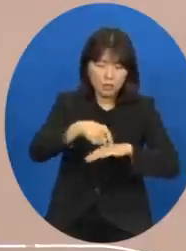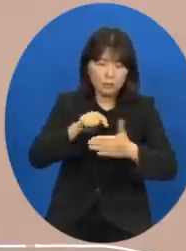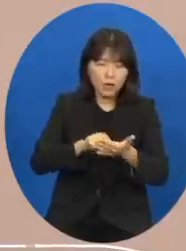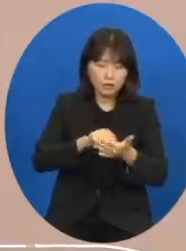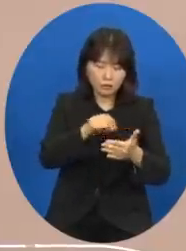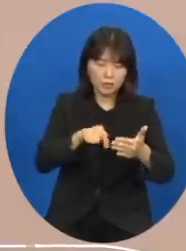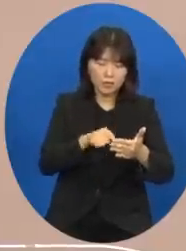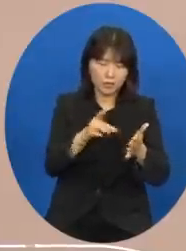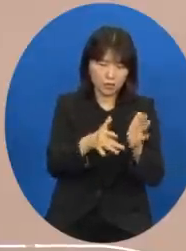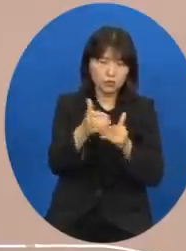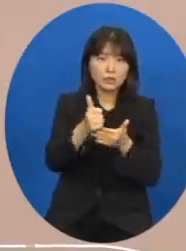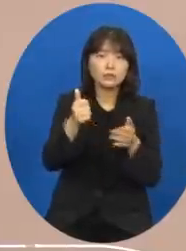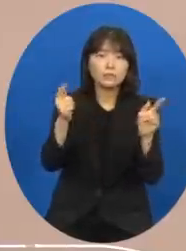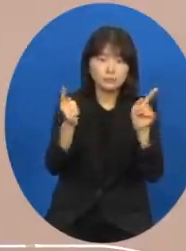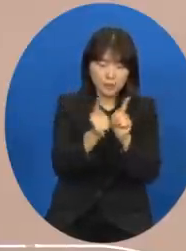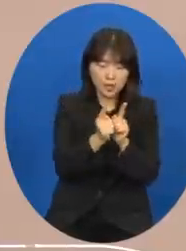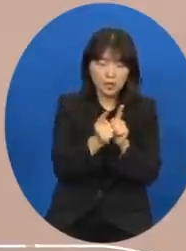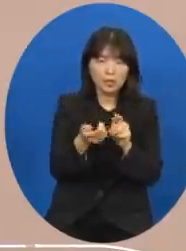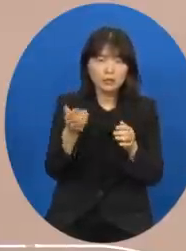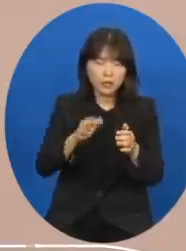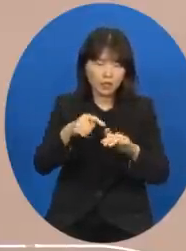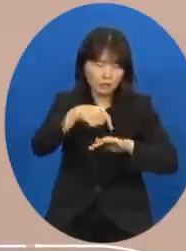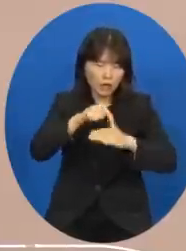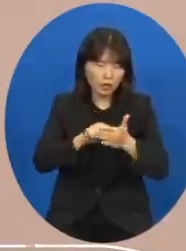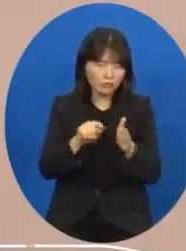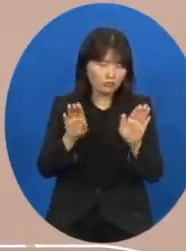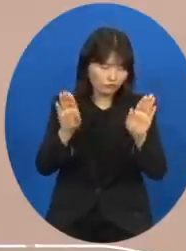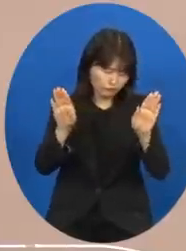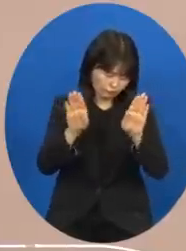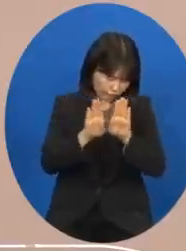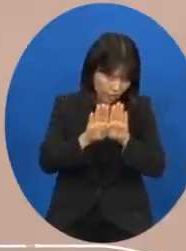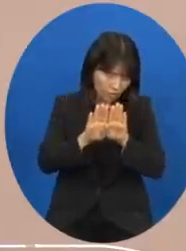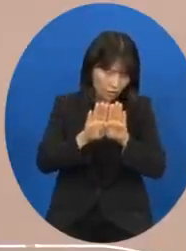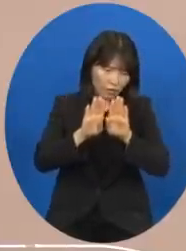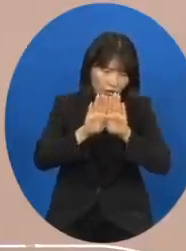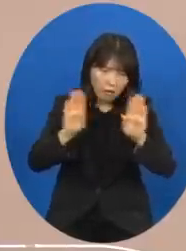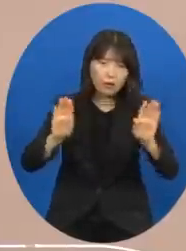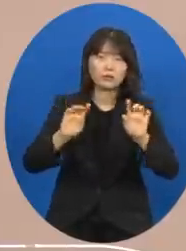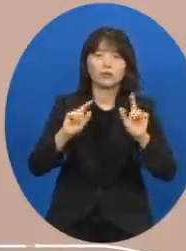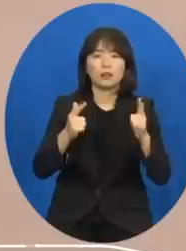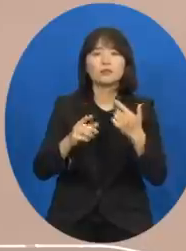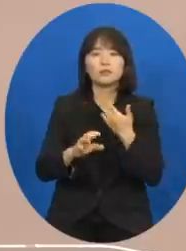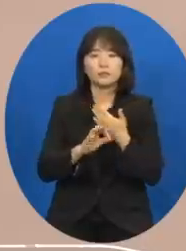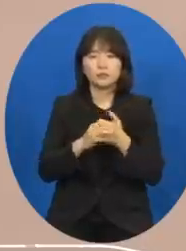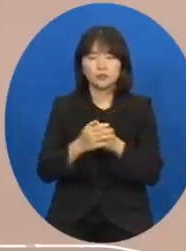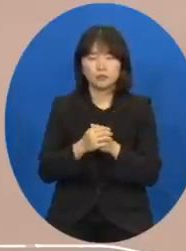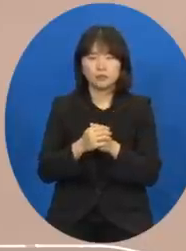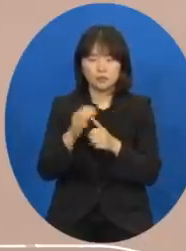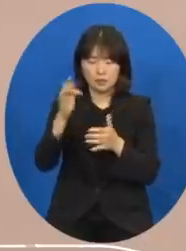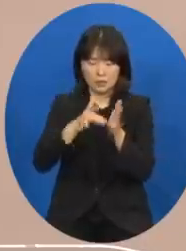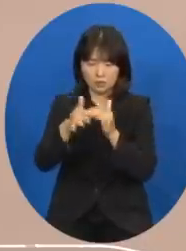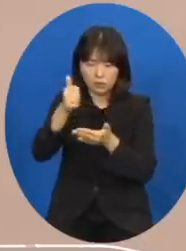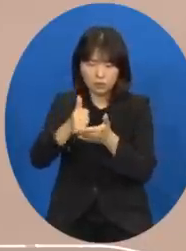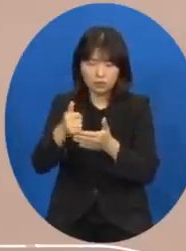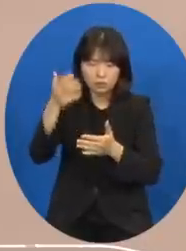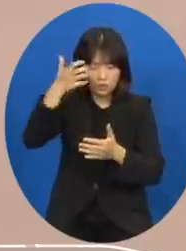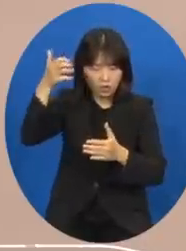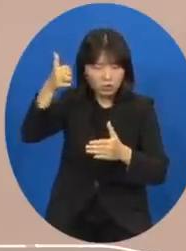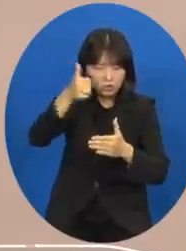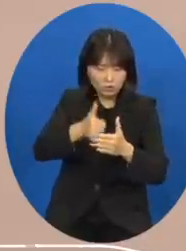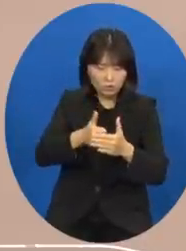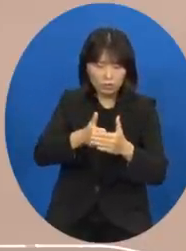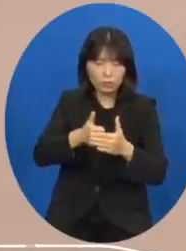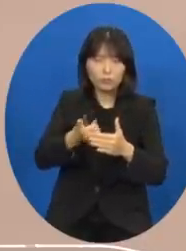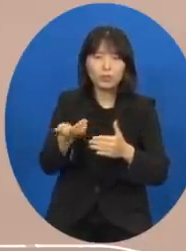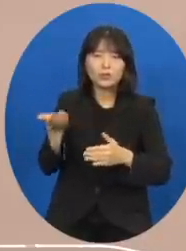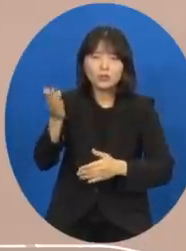만났는데 여러분이 마음을 굳게 닫고 열지 않은 상태에 있으면 예수님을 영접해도 예수님을